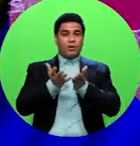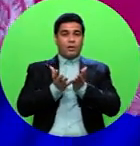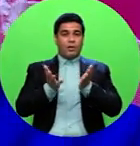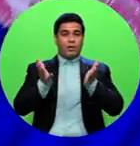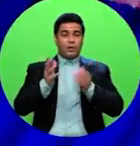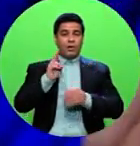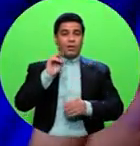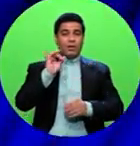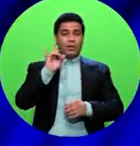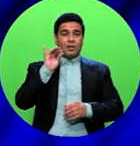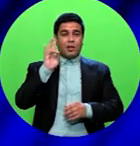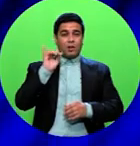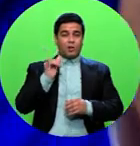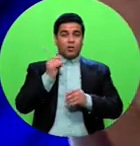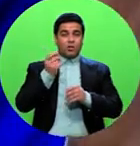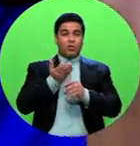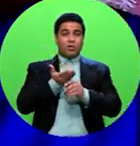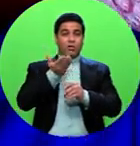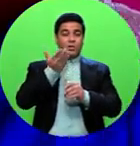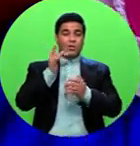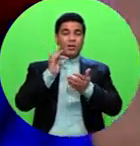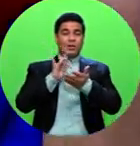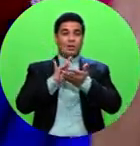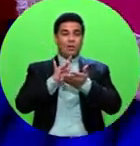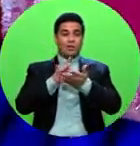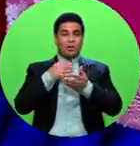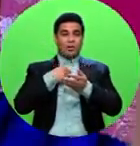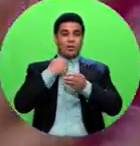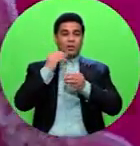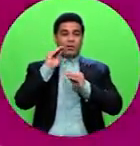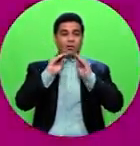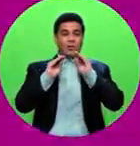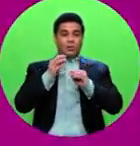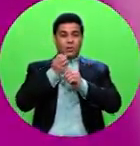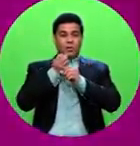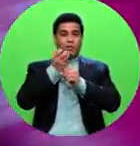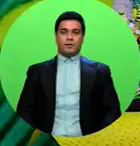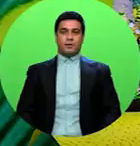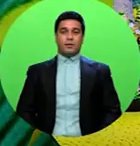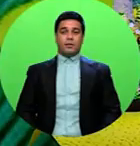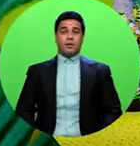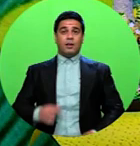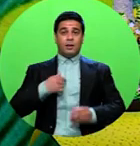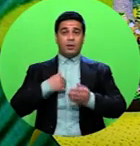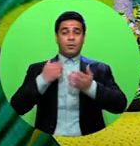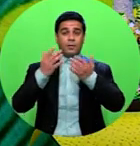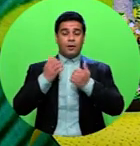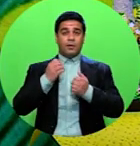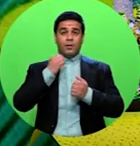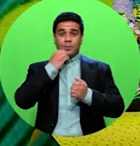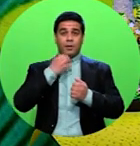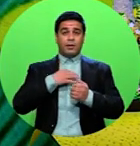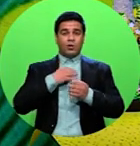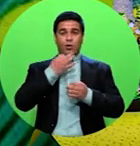корзину. Чуть выше, в середине, я расположу цветы, объемные цветы. Я беру лоскуток